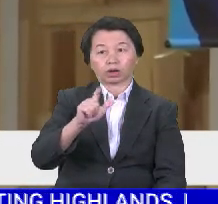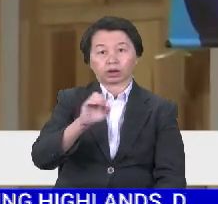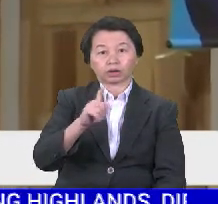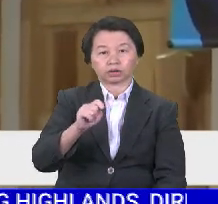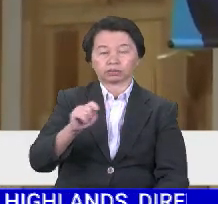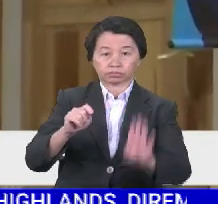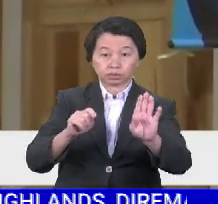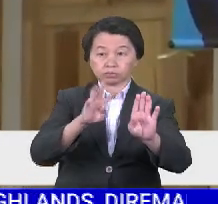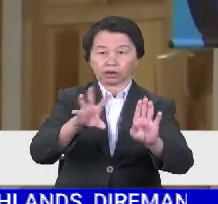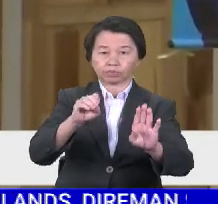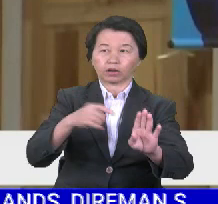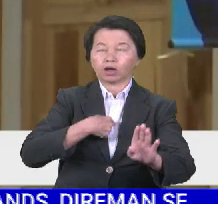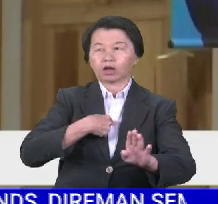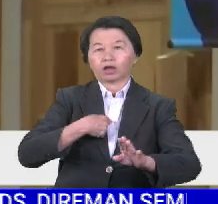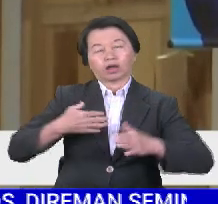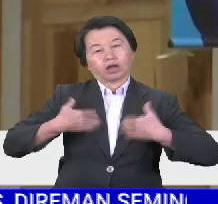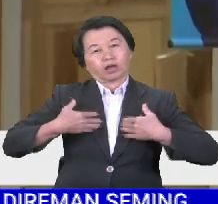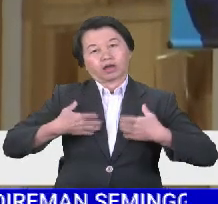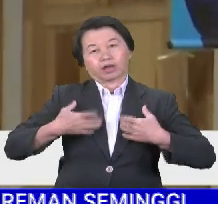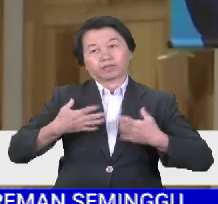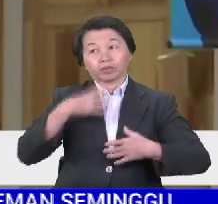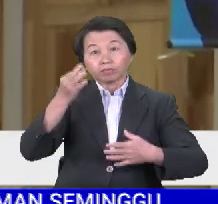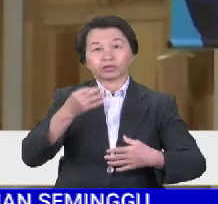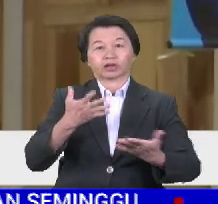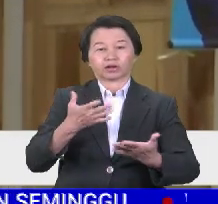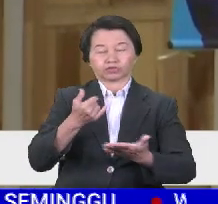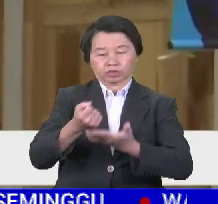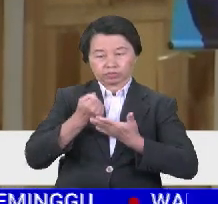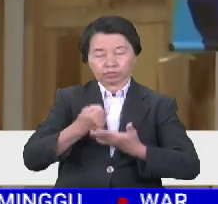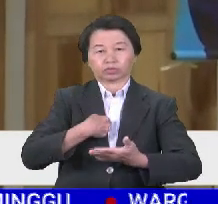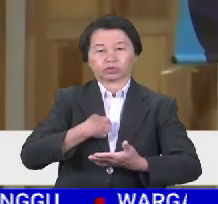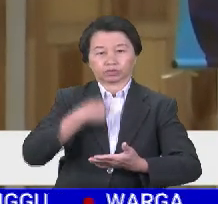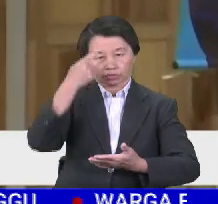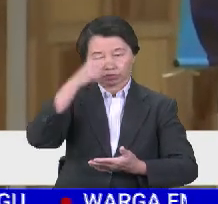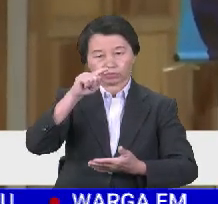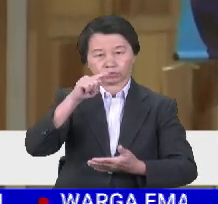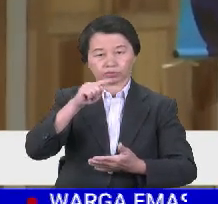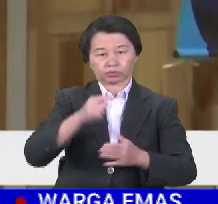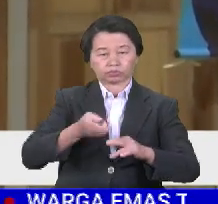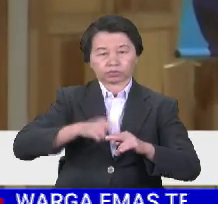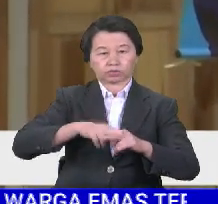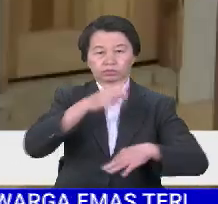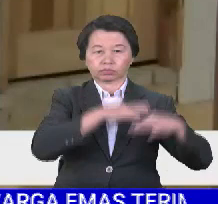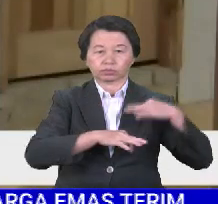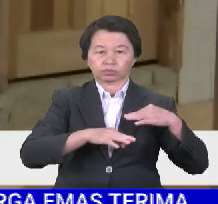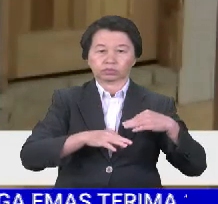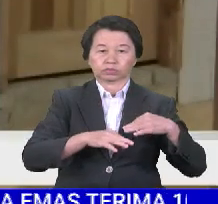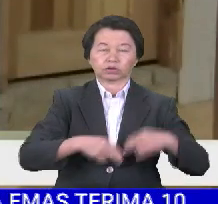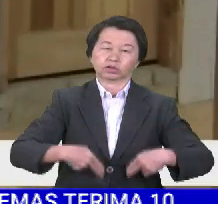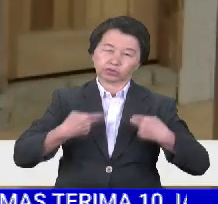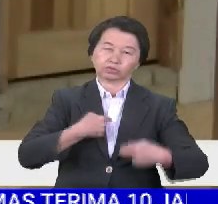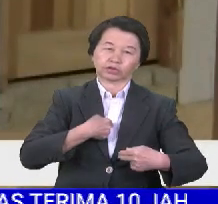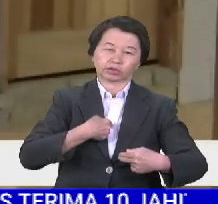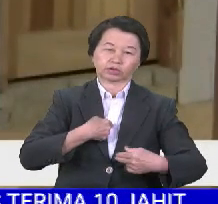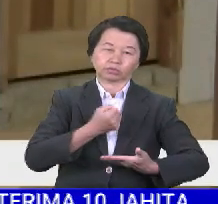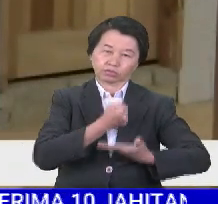gembiralah dan ini sangat menyenangkan hati saya karena membantu saya untuk meningkatkan taraf hidup saya. Yang program